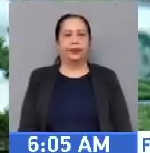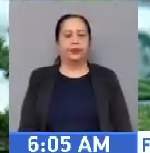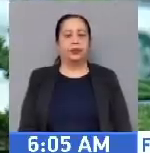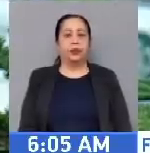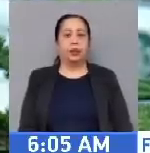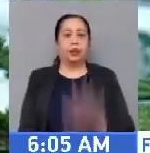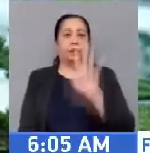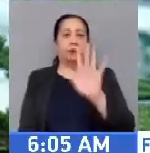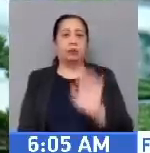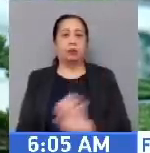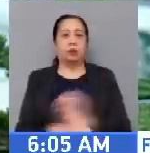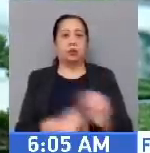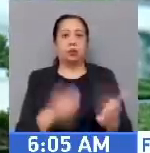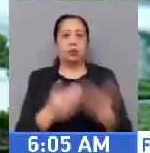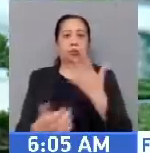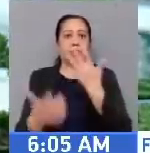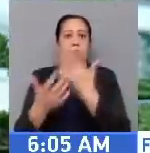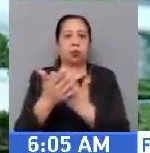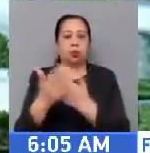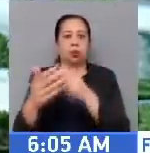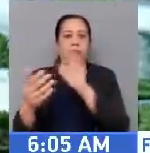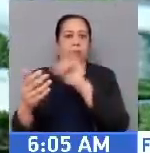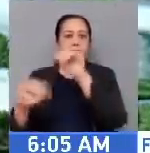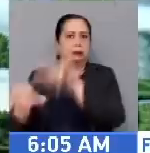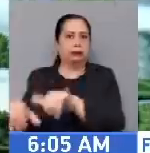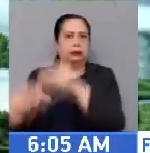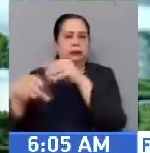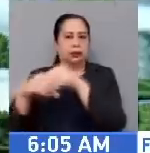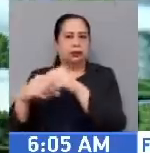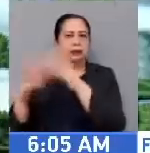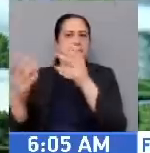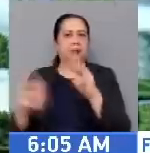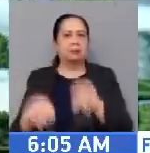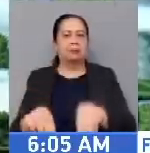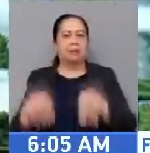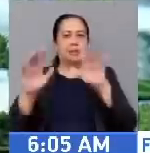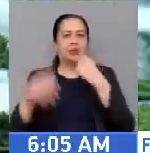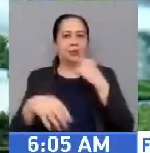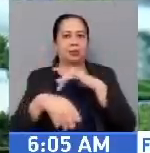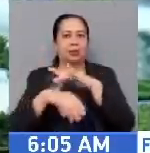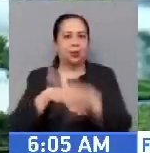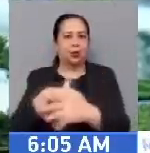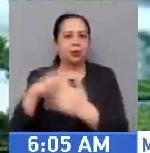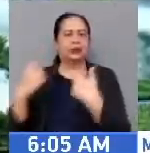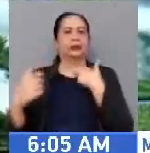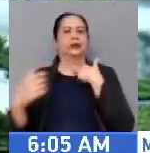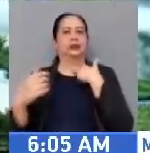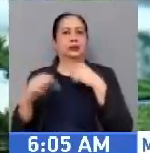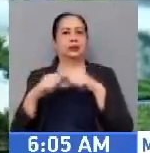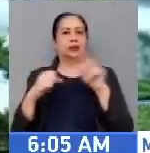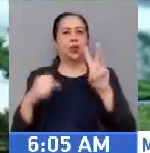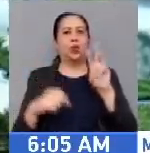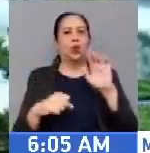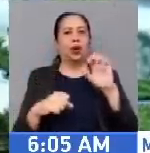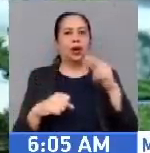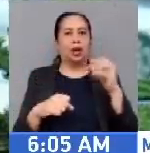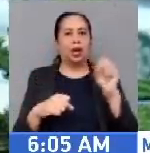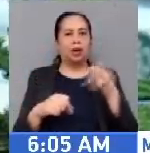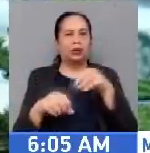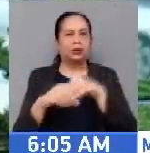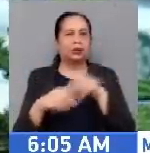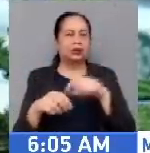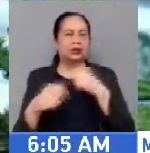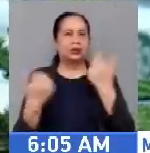muntik makulong sa sunog sa isang warehouse sa Malabon kanina pong madaling araw. Ang natupok na warehouse ay naglalaman ng mga karton at